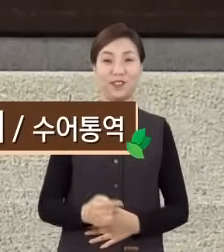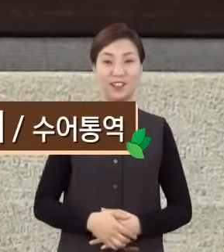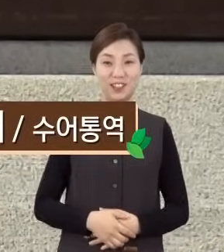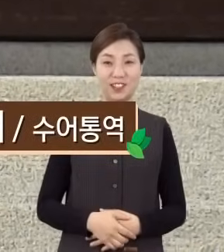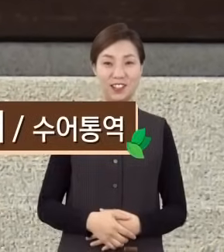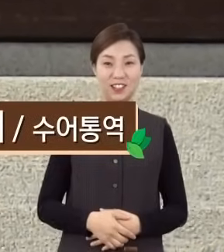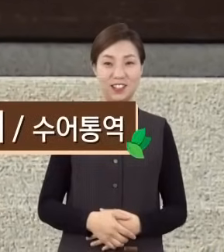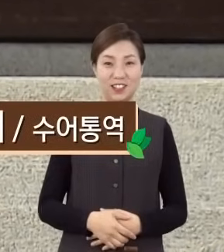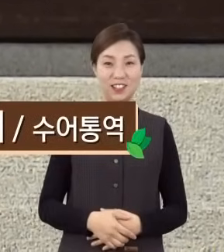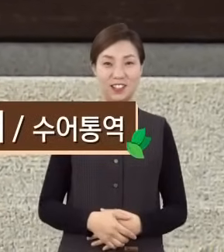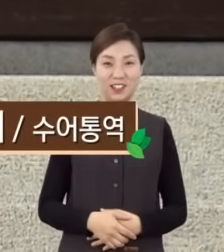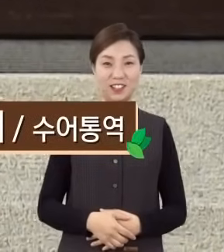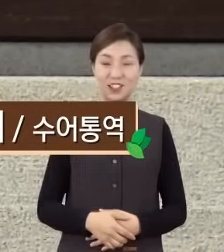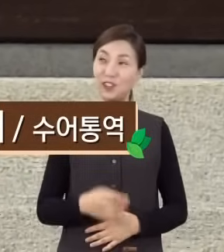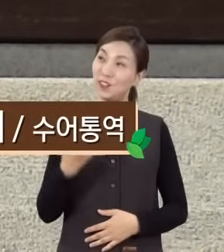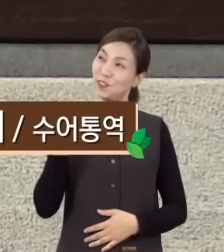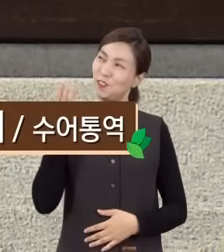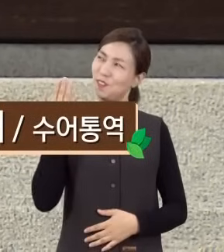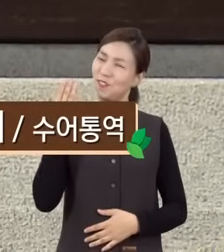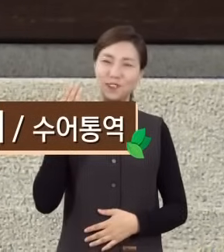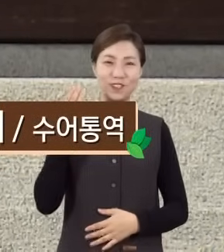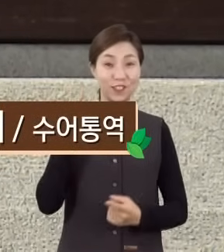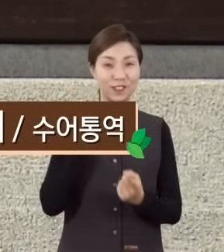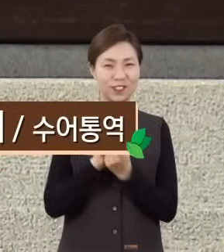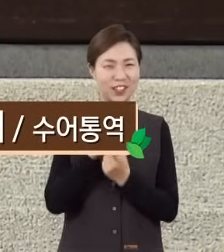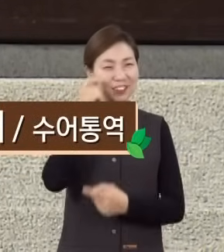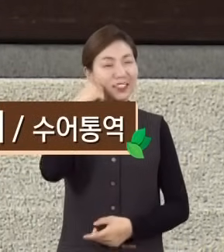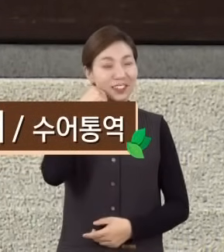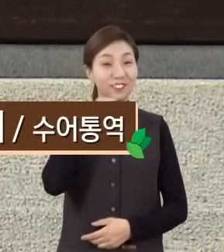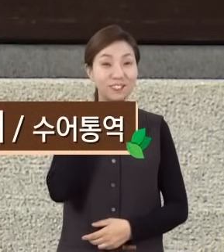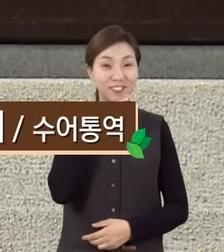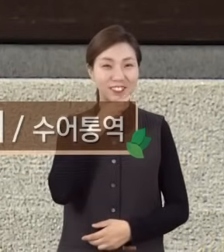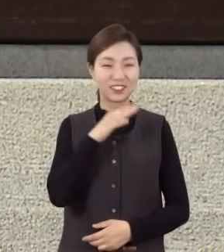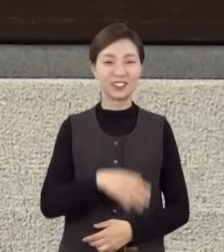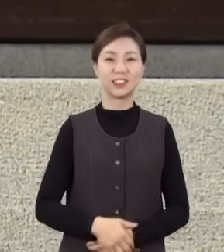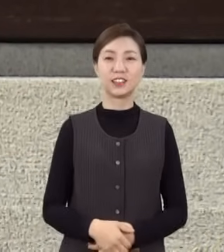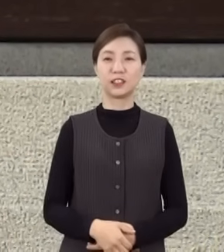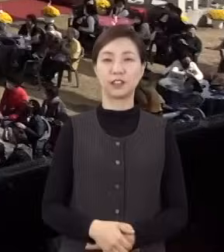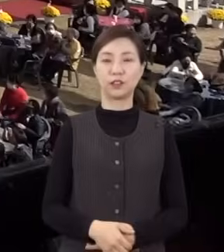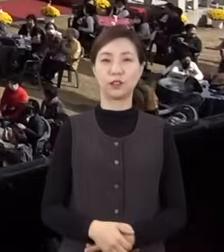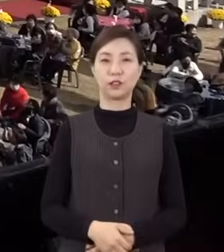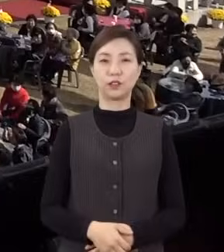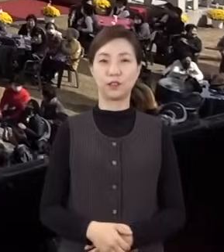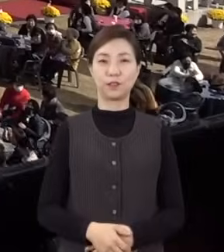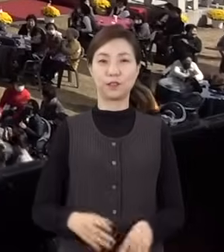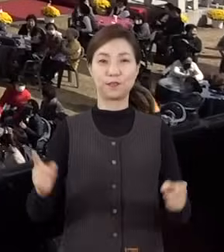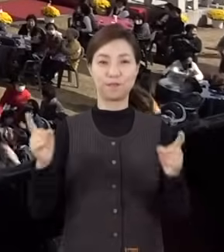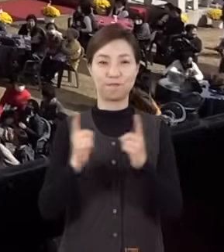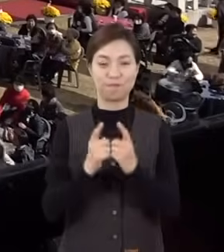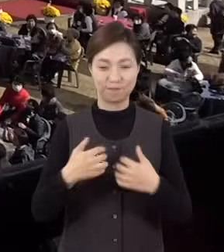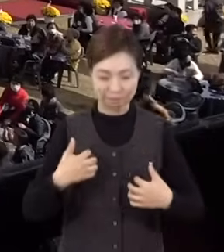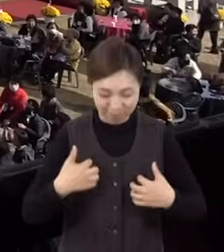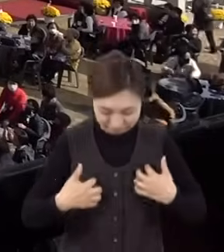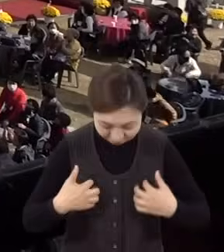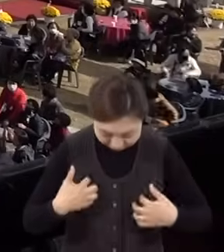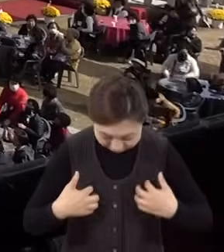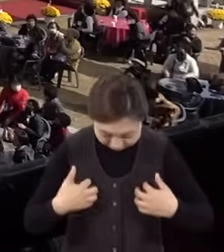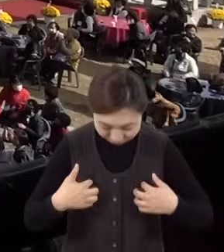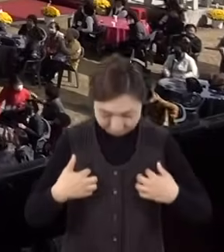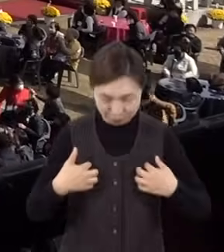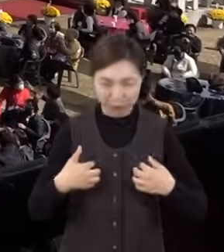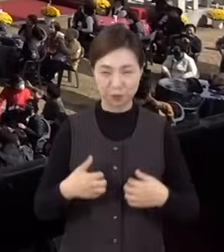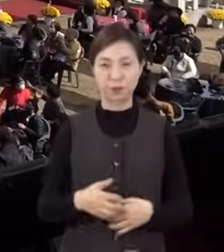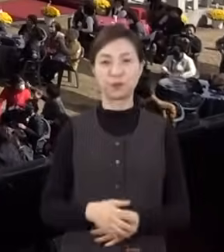오랜만에 본 건데 마치 아까 전에 본 것 같은 느낌이 들어요. 그죠? 예, 와,